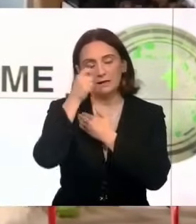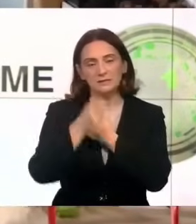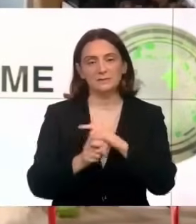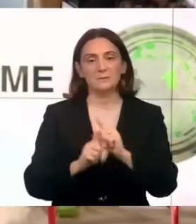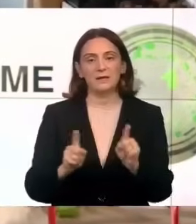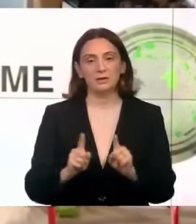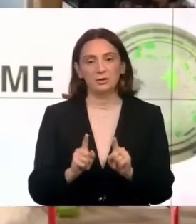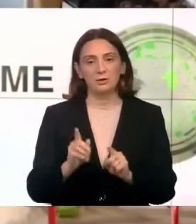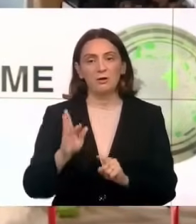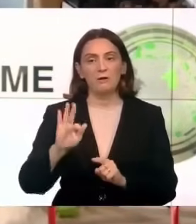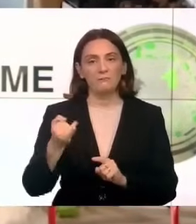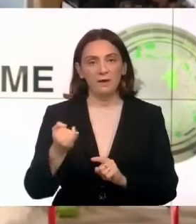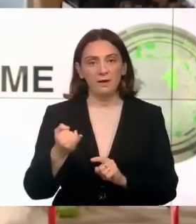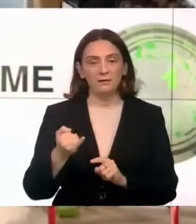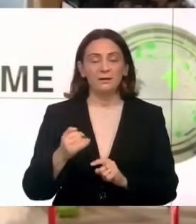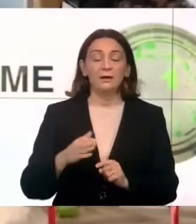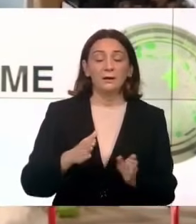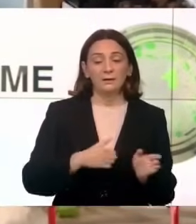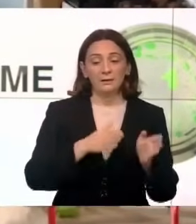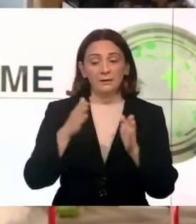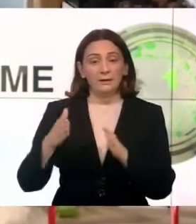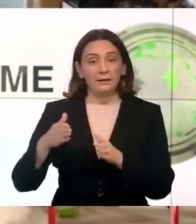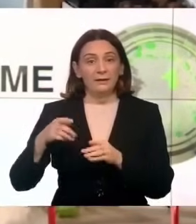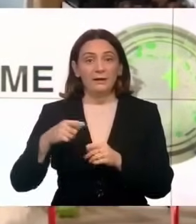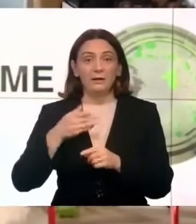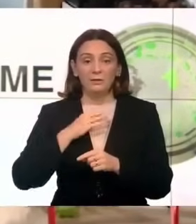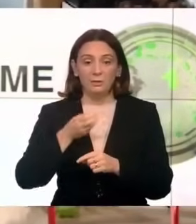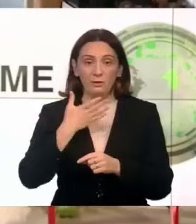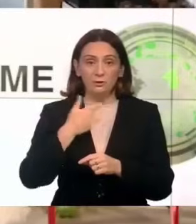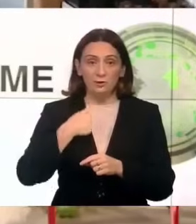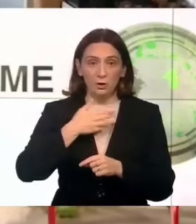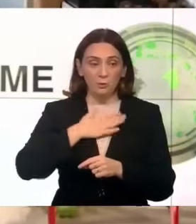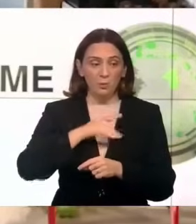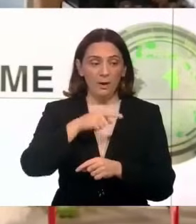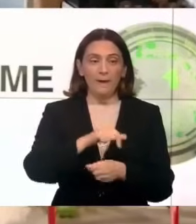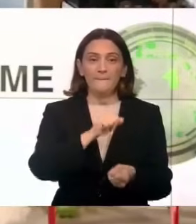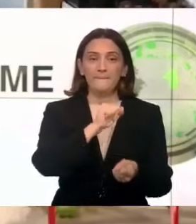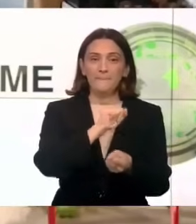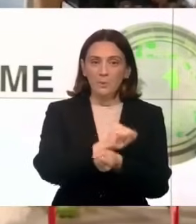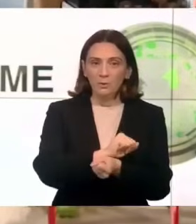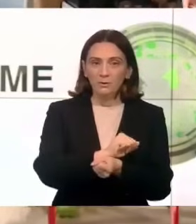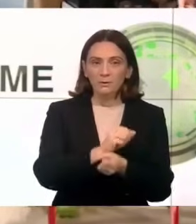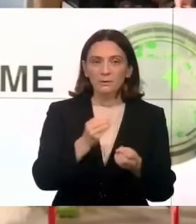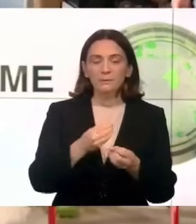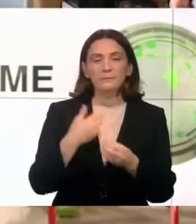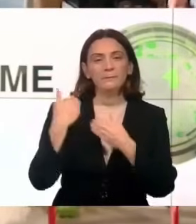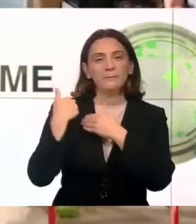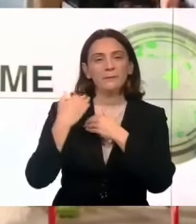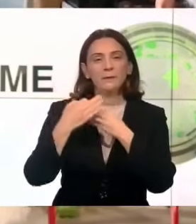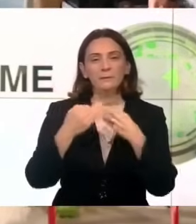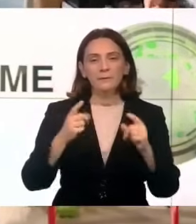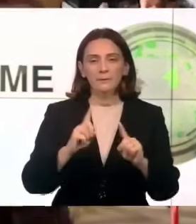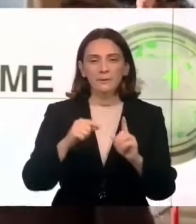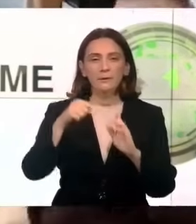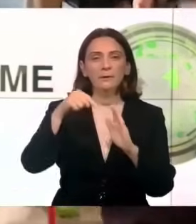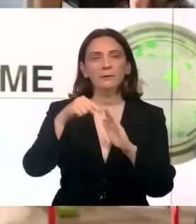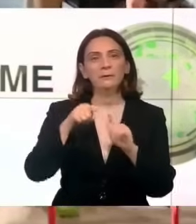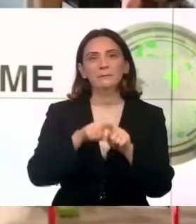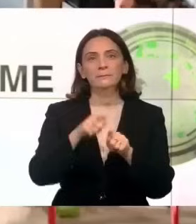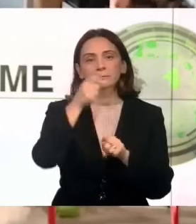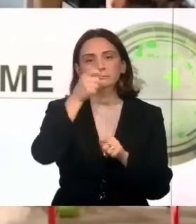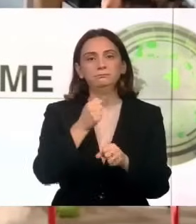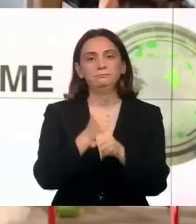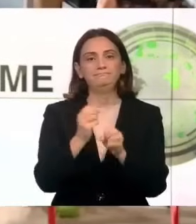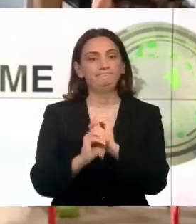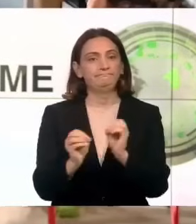së tyre i thanë gjykatës apelit se kërkonin dënimin e Lefter Kokës edhe për akuzën e shpërdorimit të detyrës. Gjithashtu, për shkak se